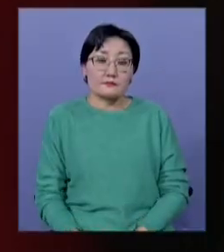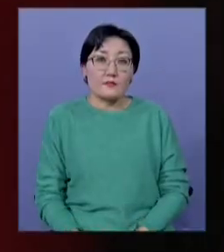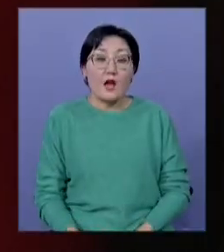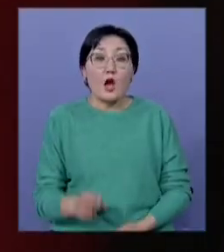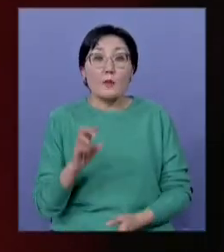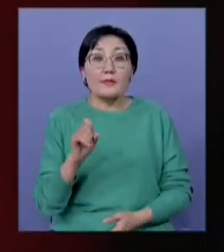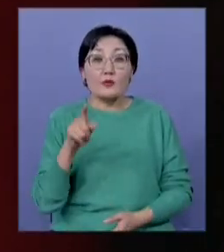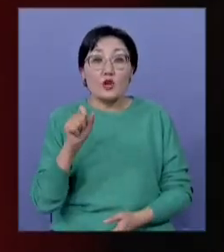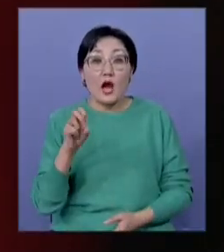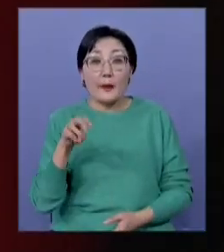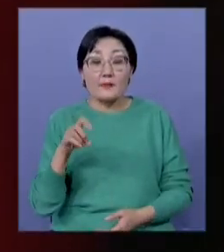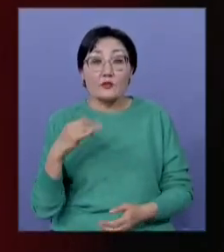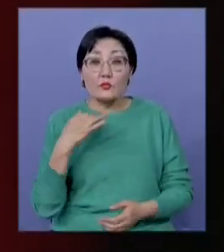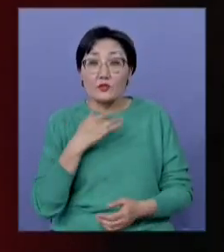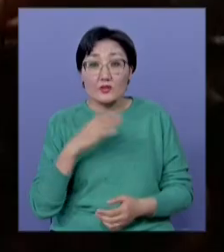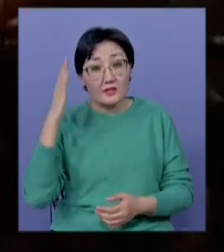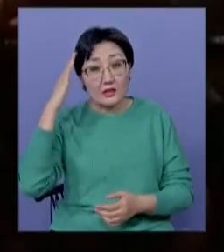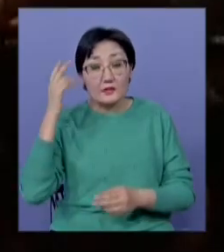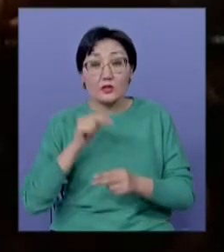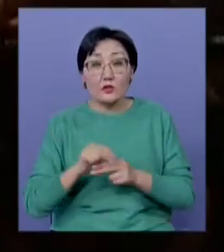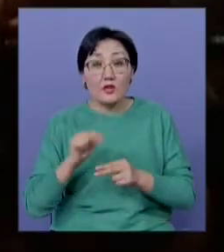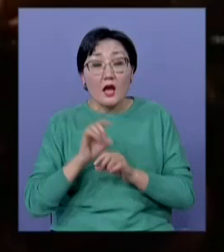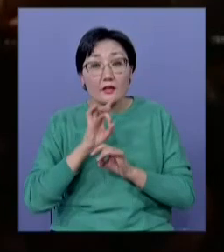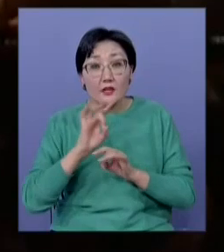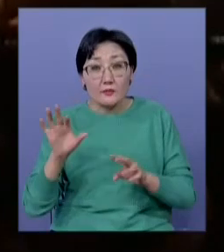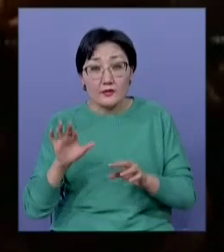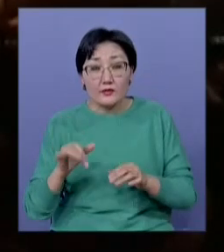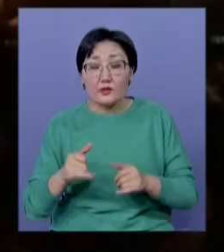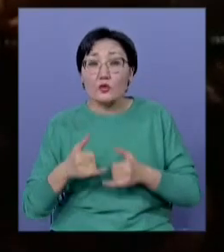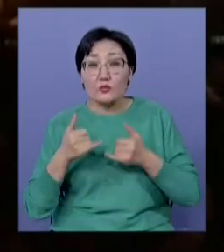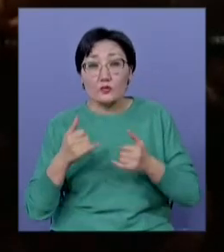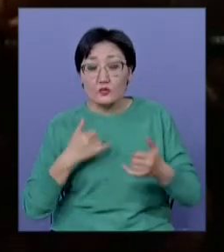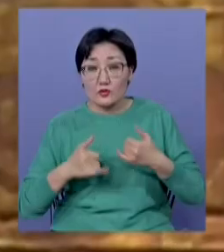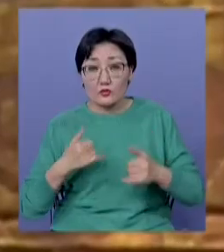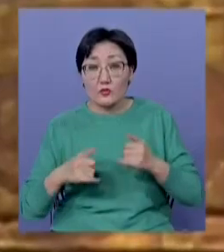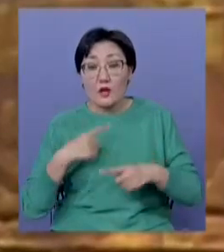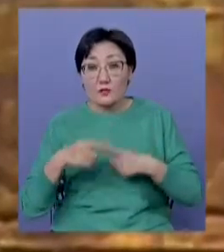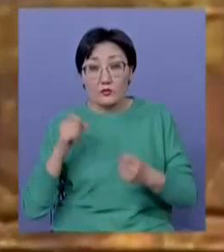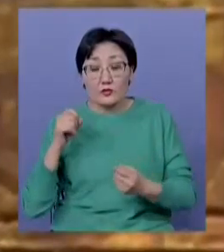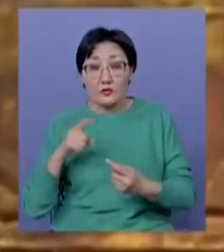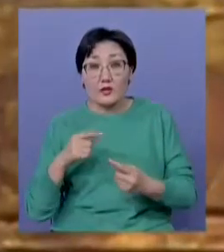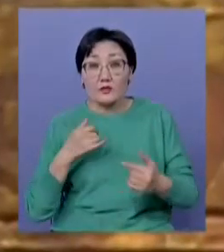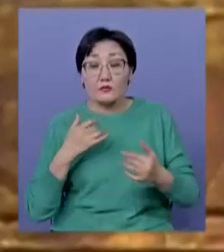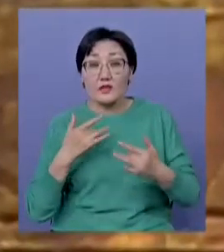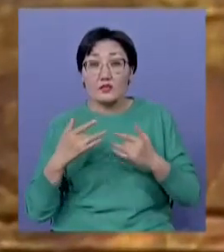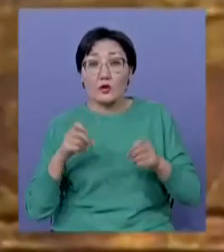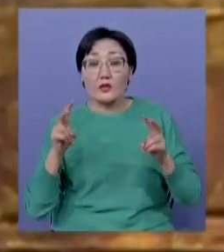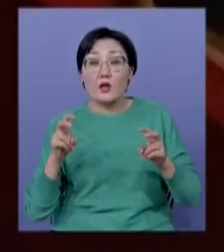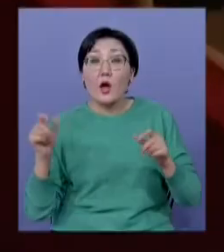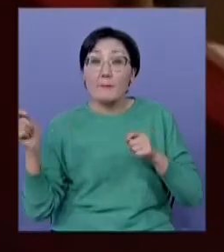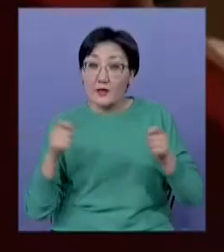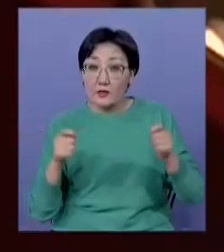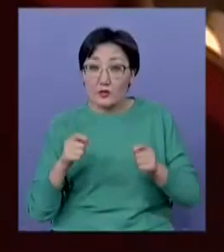Бибігүл Ахметқызы талай таланттарды тәрбиелеп, танымал еткен ұлағатты ұстаз. Дәстүрге сай концертте әнші атындағы байқаудың